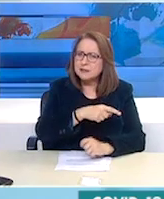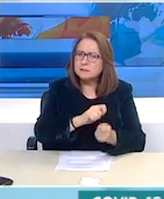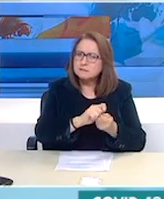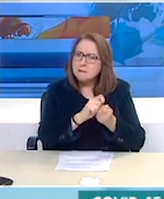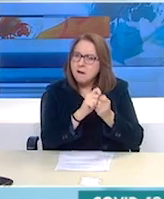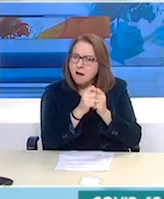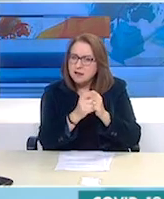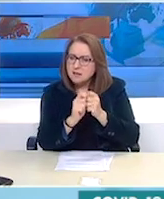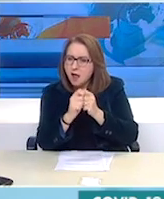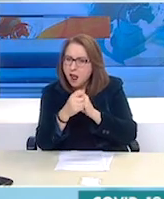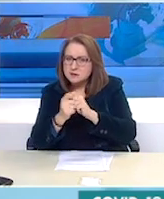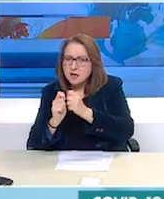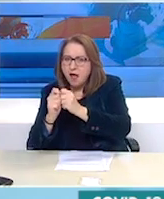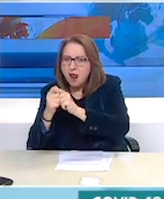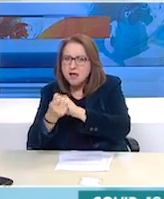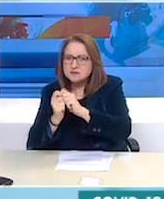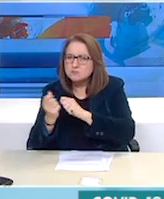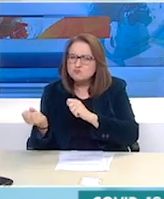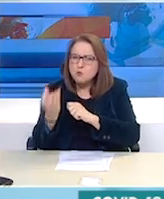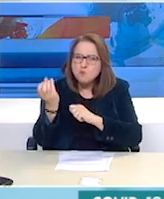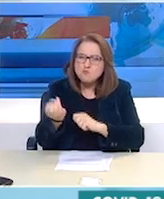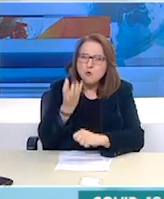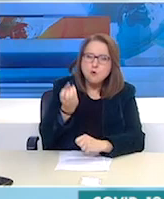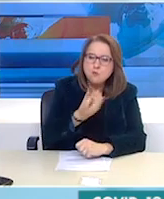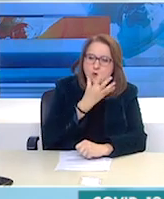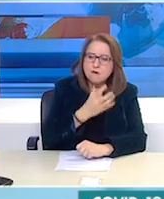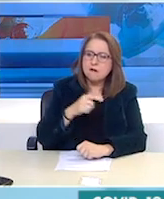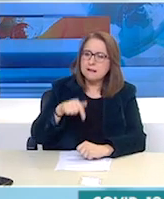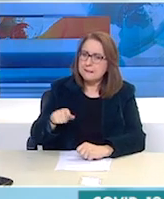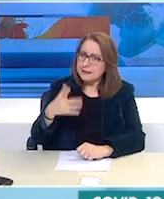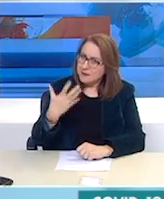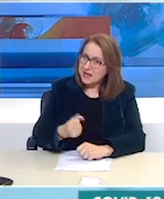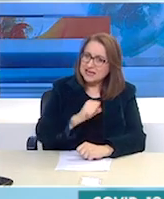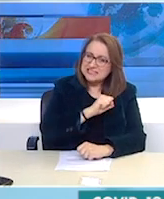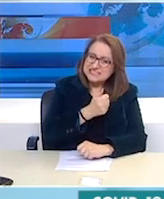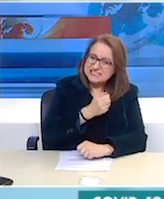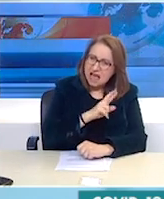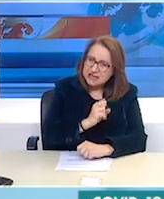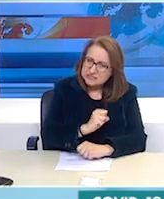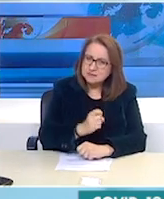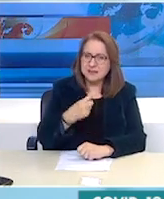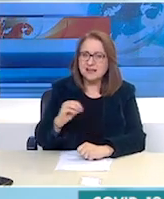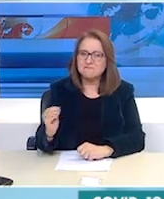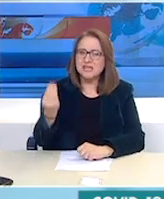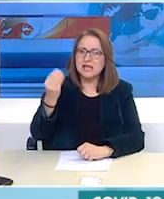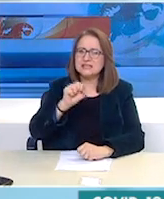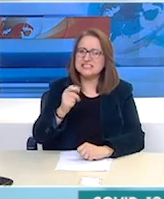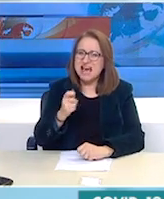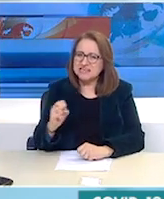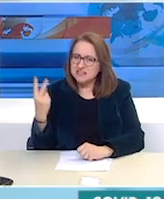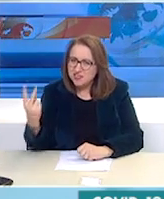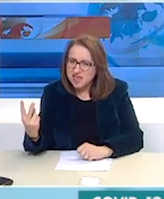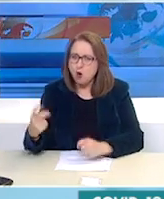τη στιγμή στον κόσμο, τους ιούς SARS-CoV-2, αυτούς ιούς. Υπάρχουν αλλαγές. Υπάρχουν μάλιστα